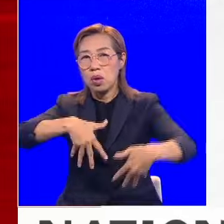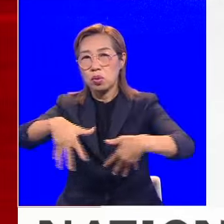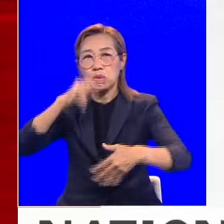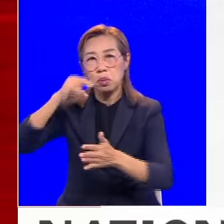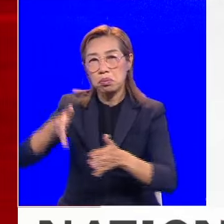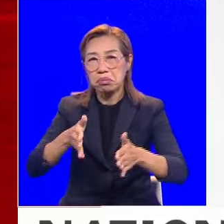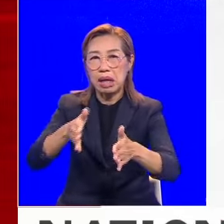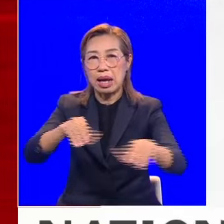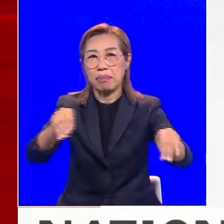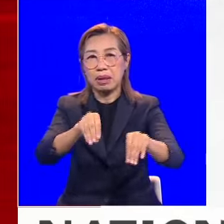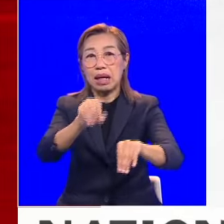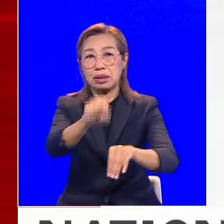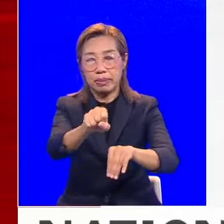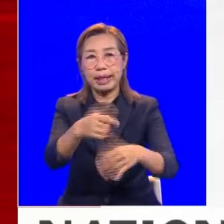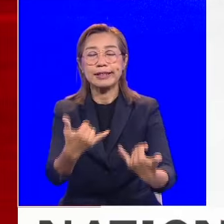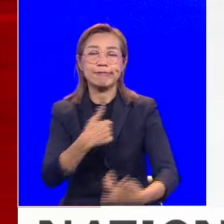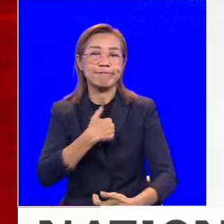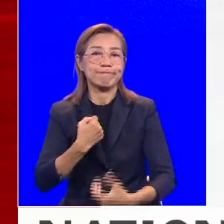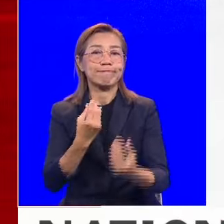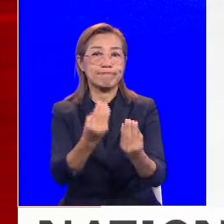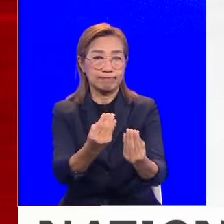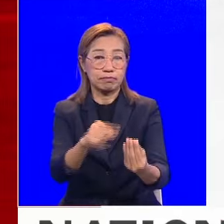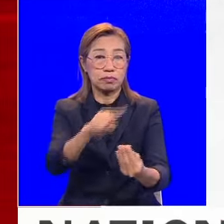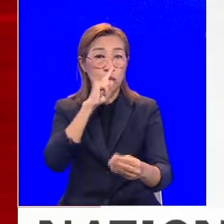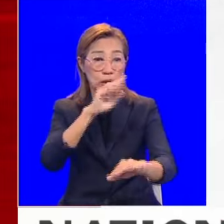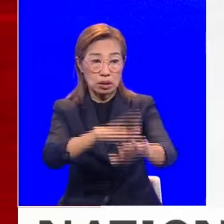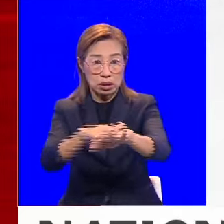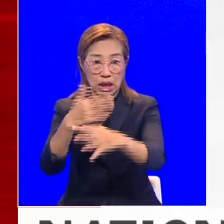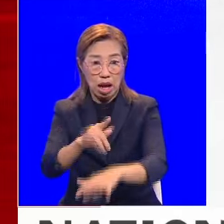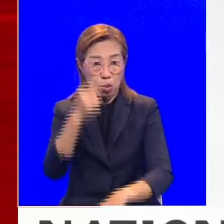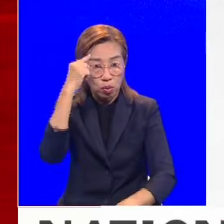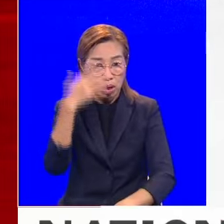นะก็อ่ะส่งกำลังใจให้ค่ะถ้าเกิดเตือนแล้วก็ต้องฟังนะครับเออ